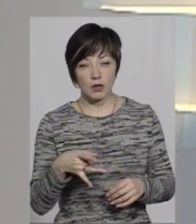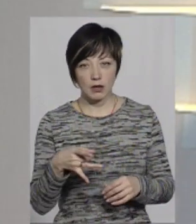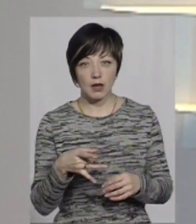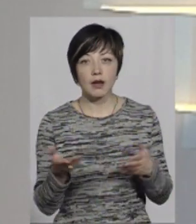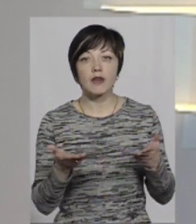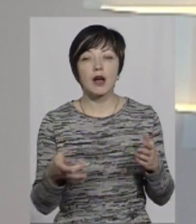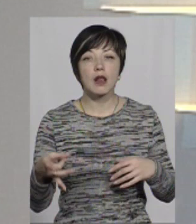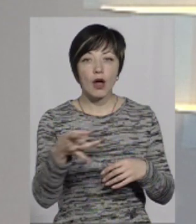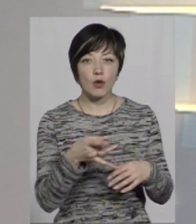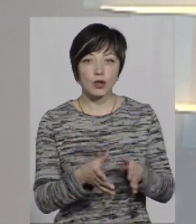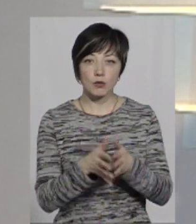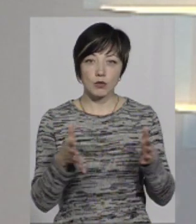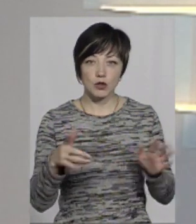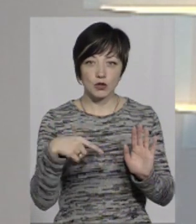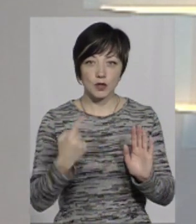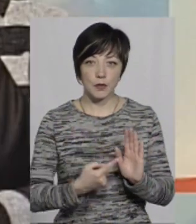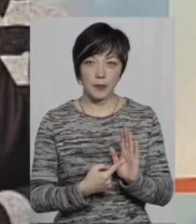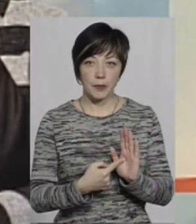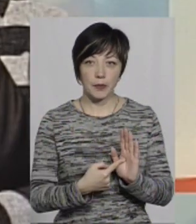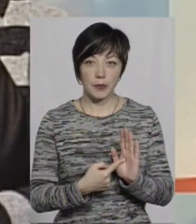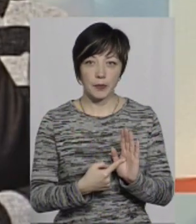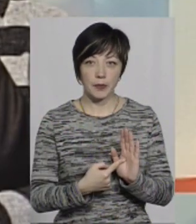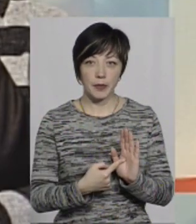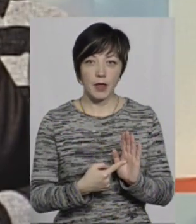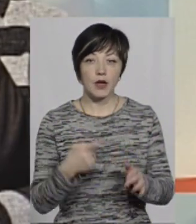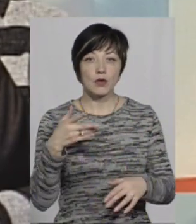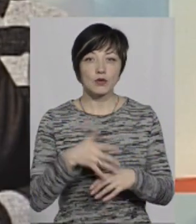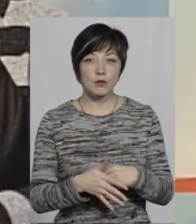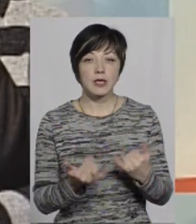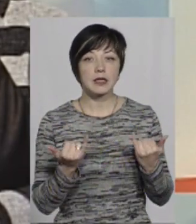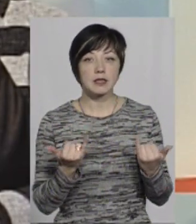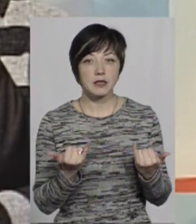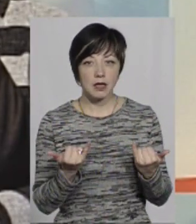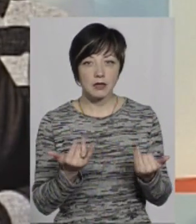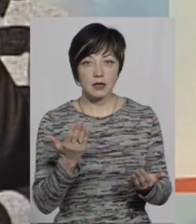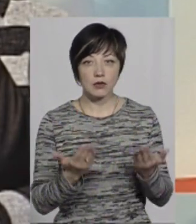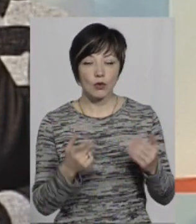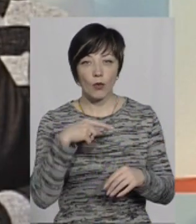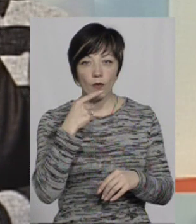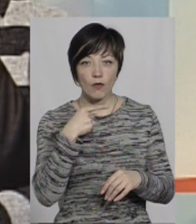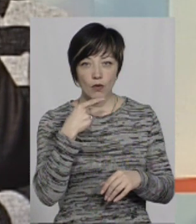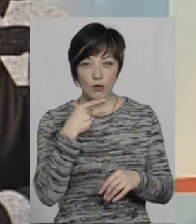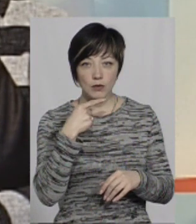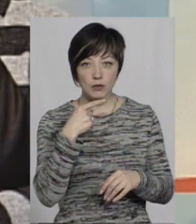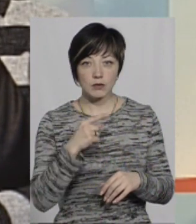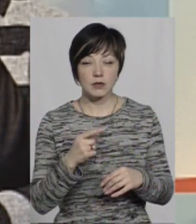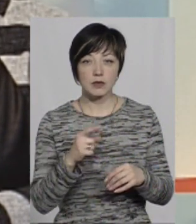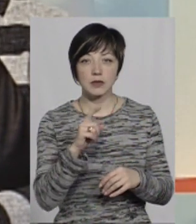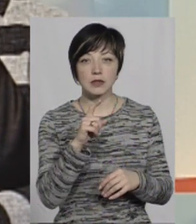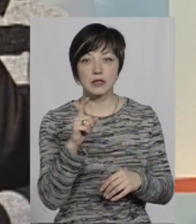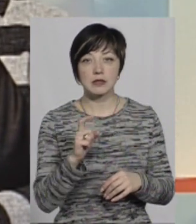області, то в яких районах більше хворіють? Ну, ви розумієте, зараз, якщо ми говорили, будемо говорити